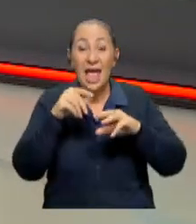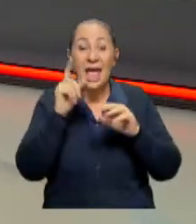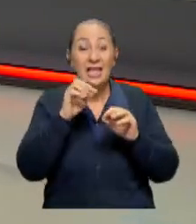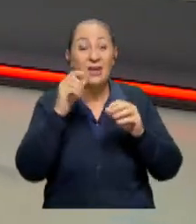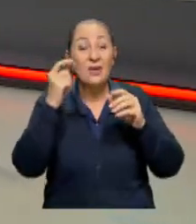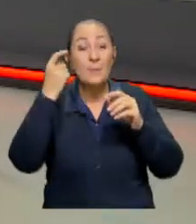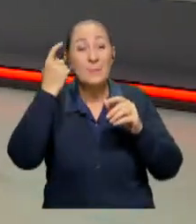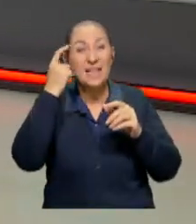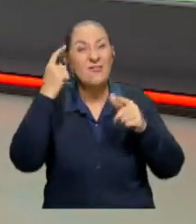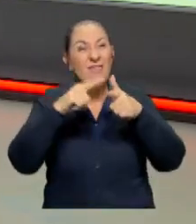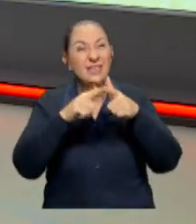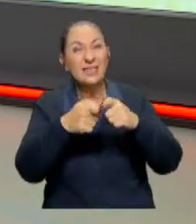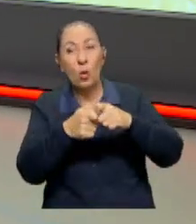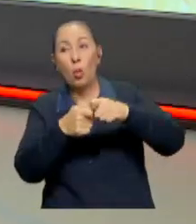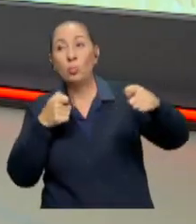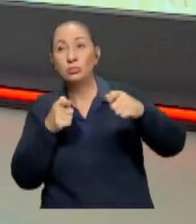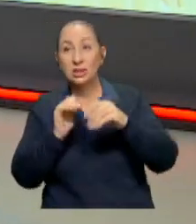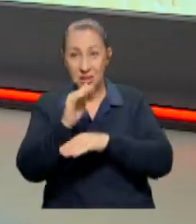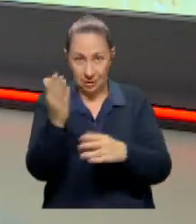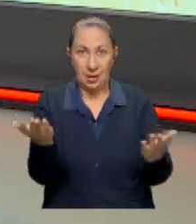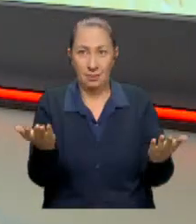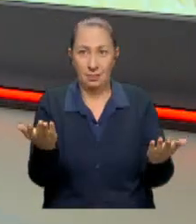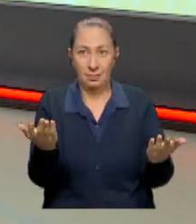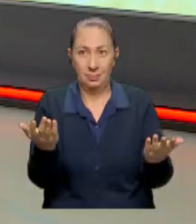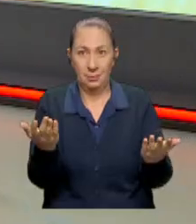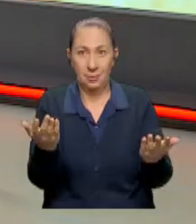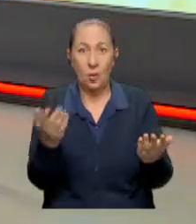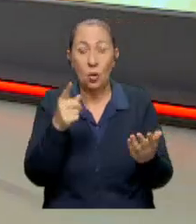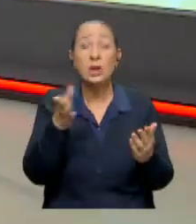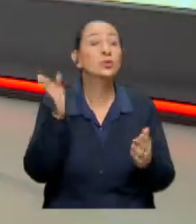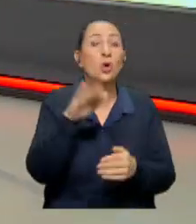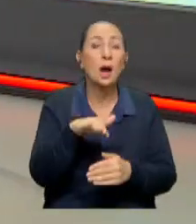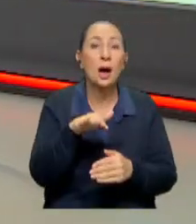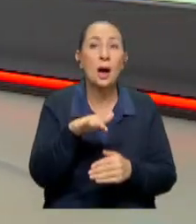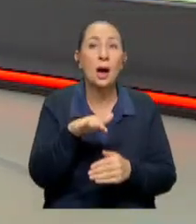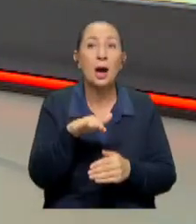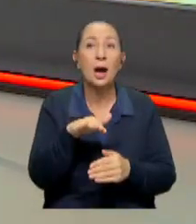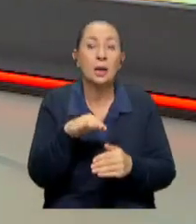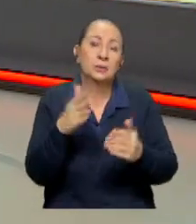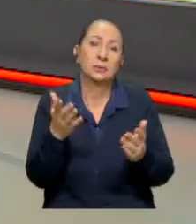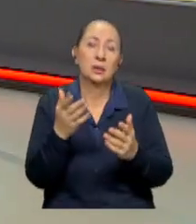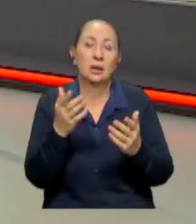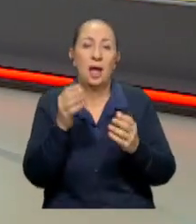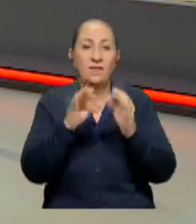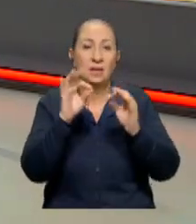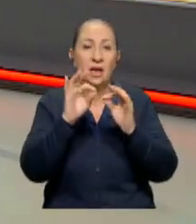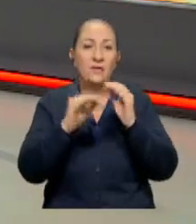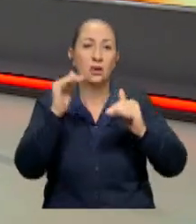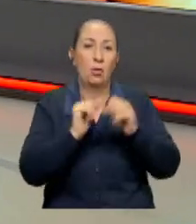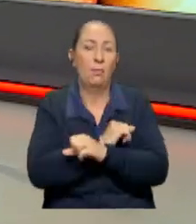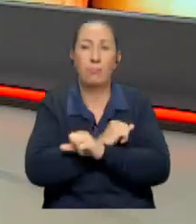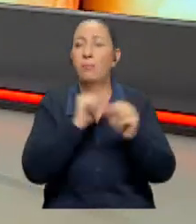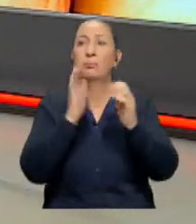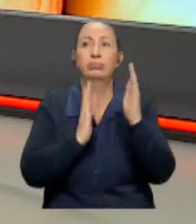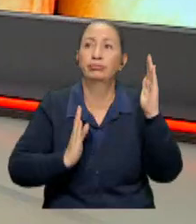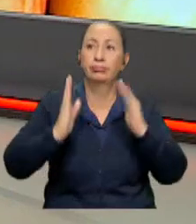epistemolojik bir kopuş yaşadık ya. Yani ondan sonra işte zaten patlayan enflasyon belli bir noktaya